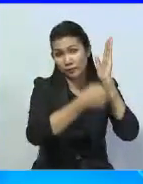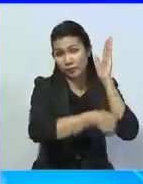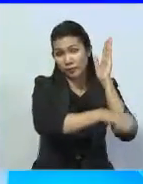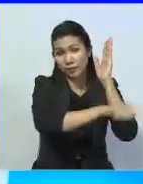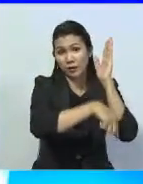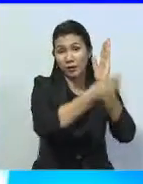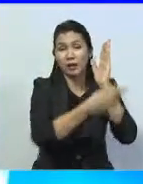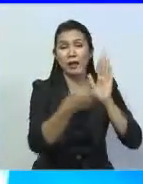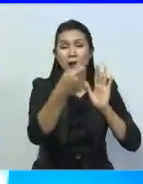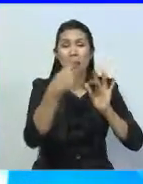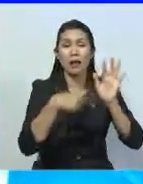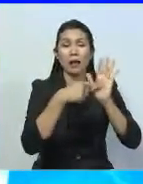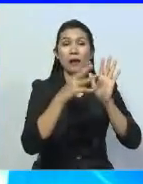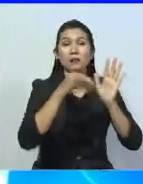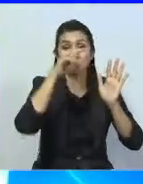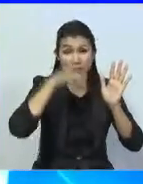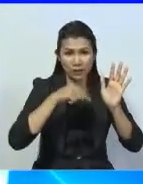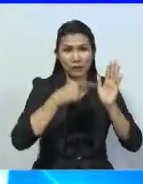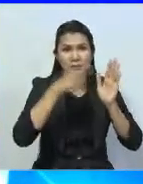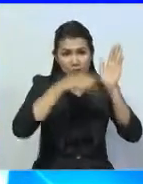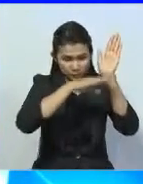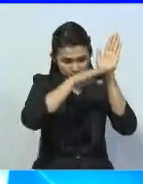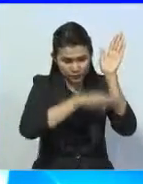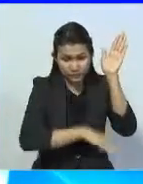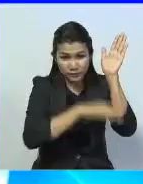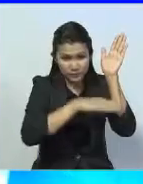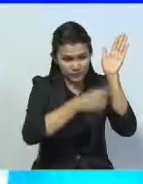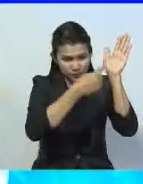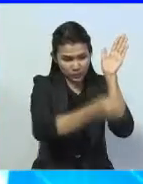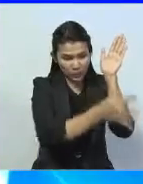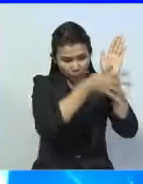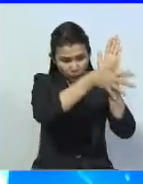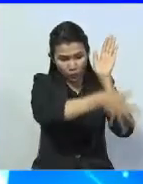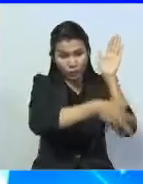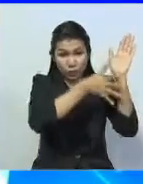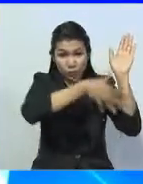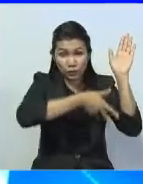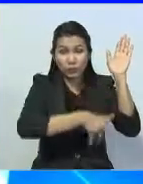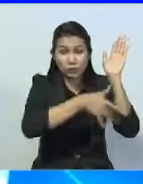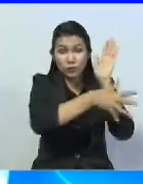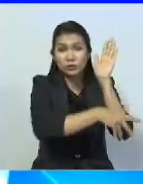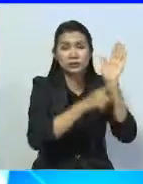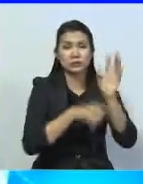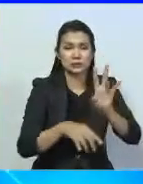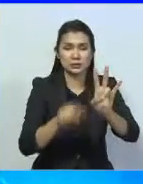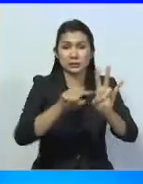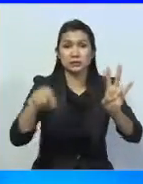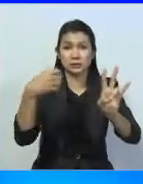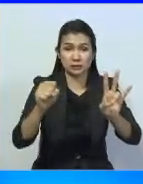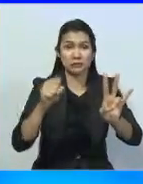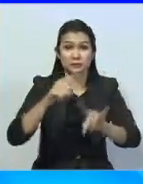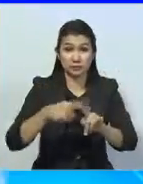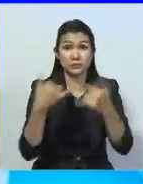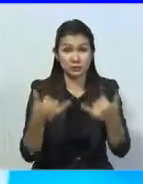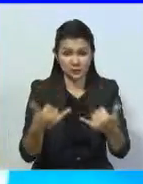กลางก็คาดว่าน่าจะเคลื่อนตัวผ่านภาคใต้ลงสู่ทะเลอันดามันในช่วงวันที่7ถึง10พฤศจิกายน2561